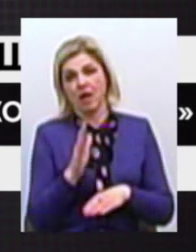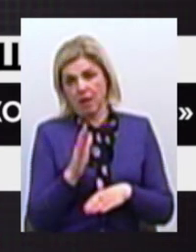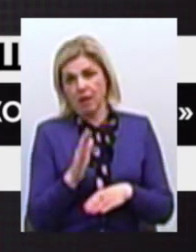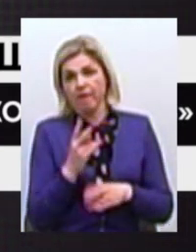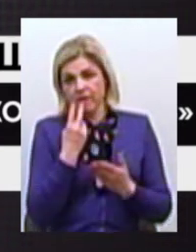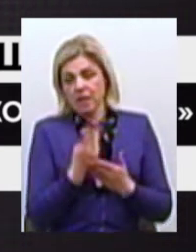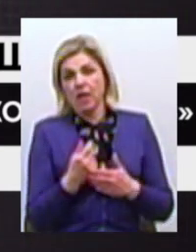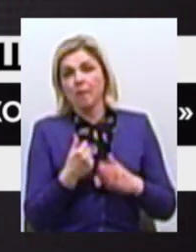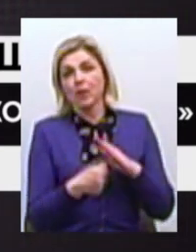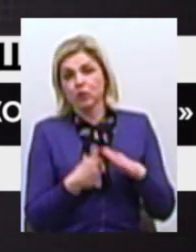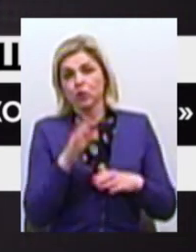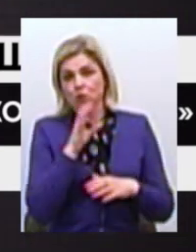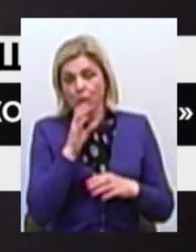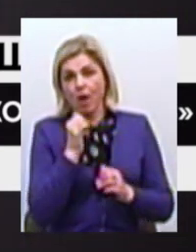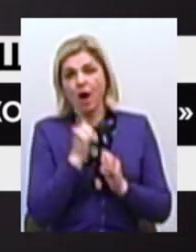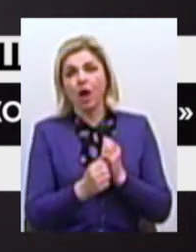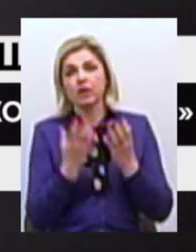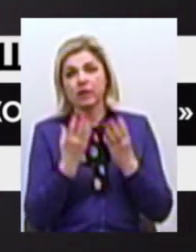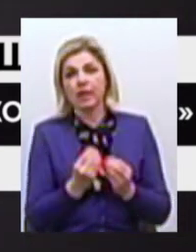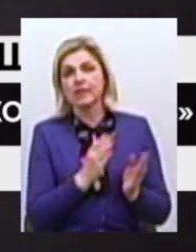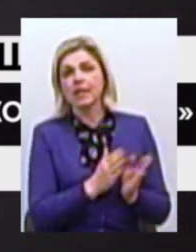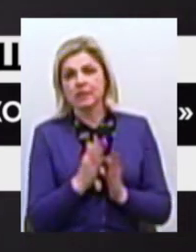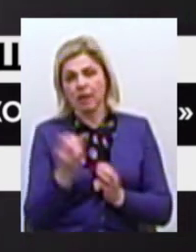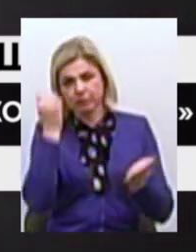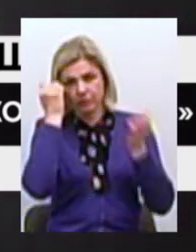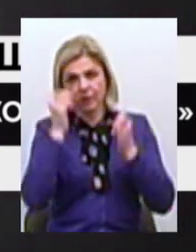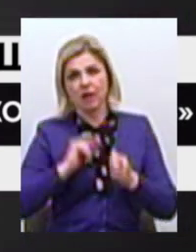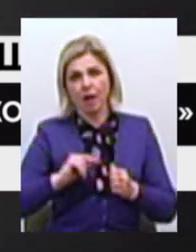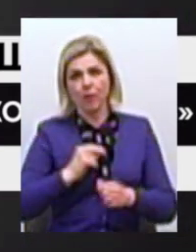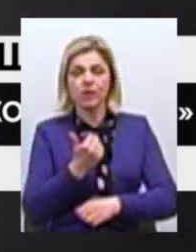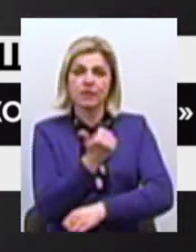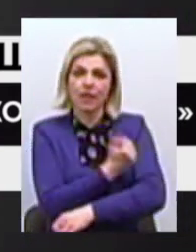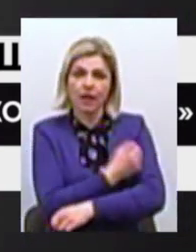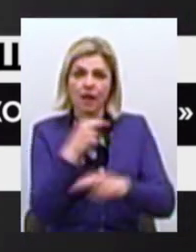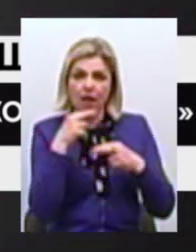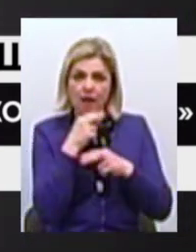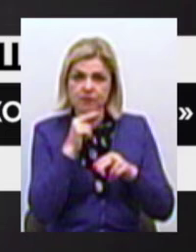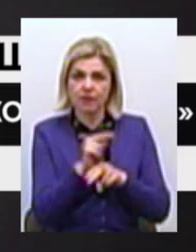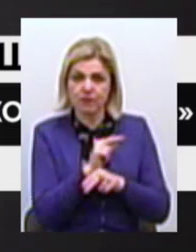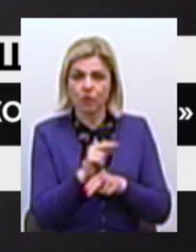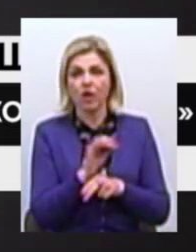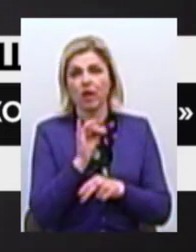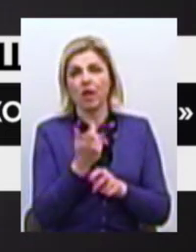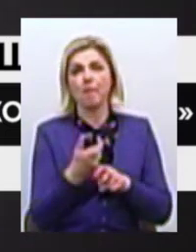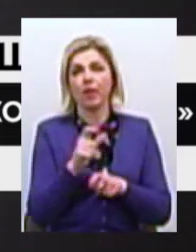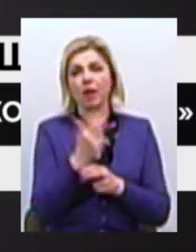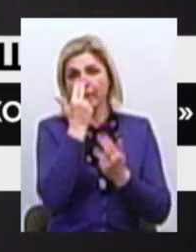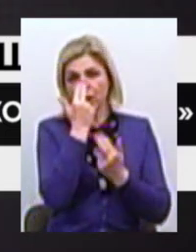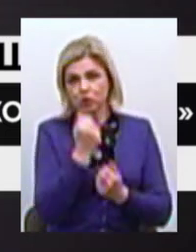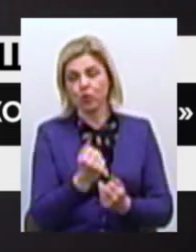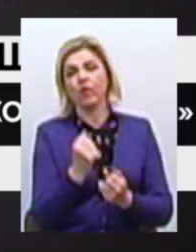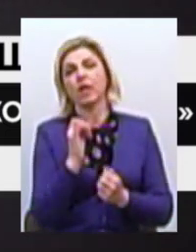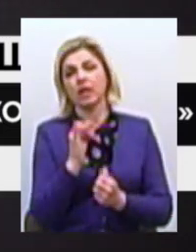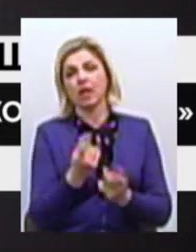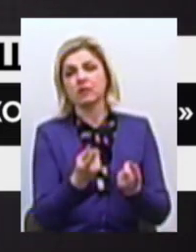собак. Щоденна, системна, клопітка робота з стерилізації, з вакцинації і найбільше з прилаштування, з залученням